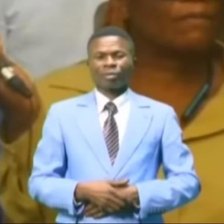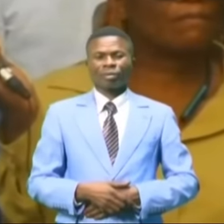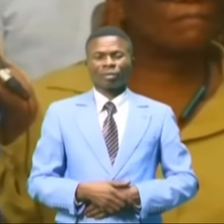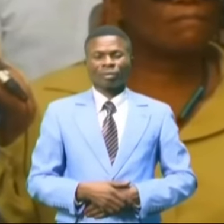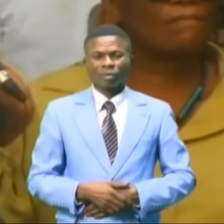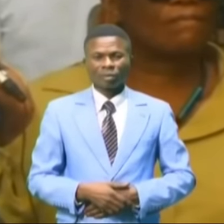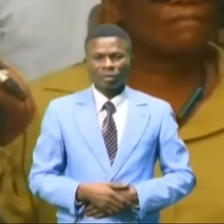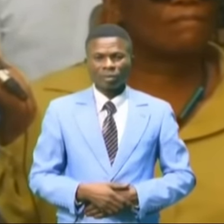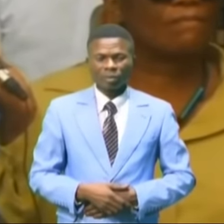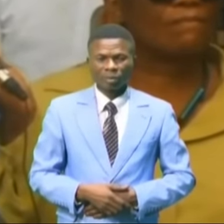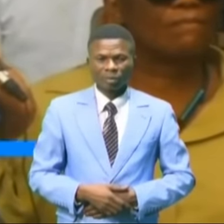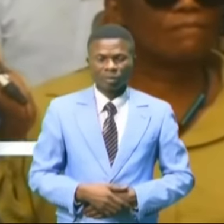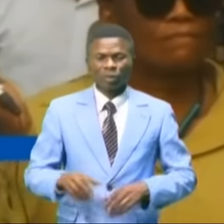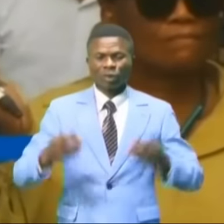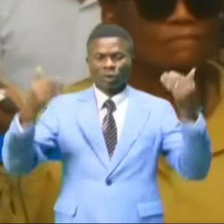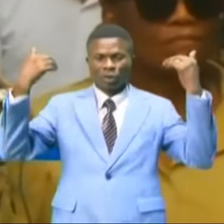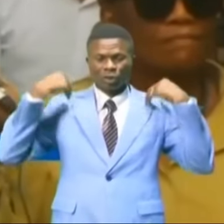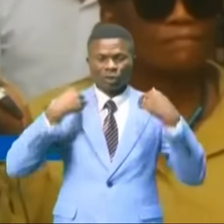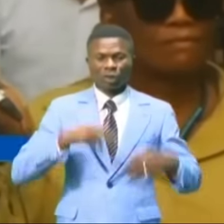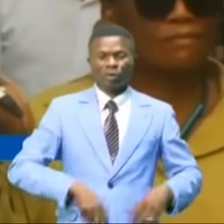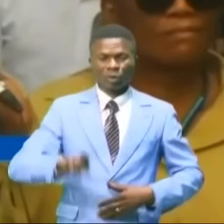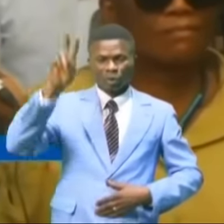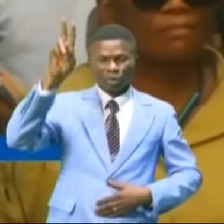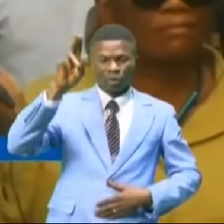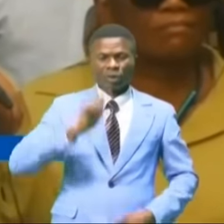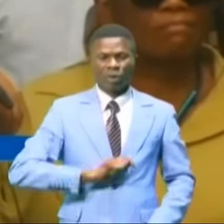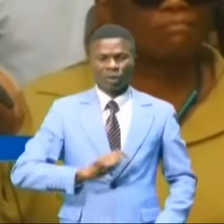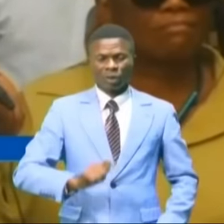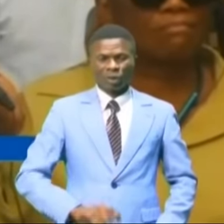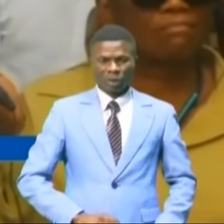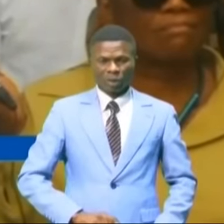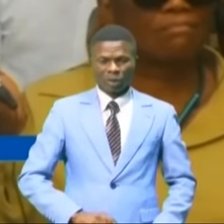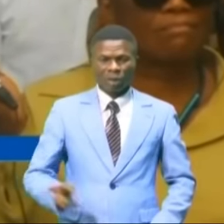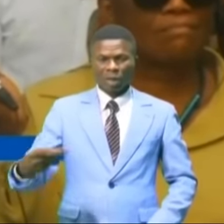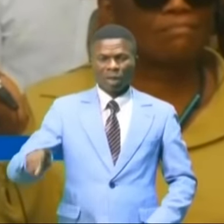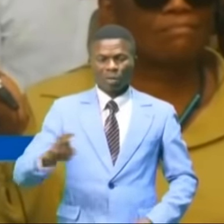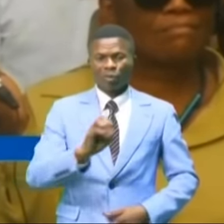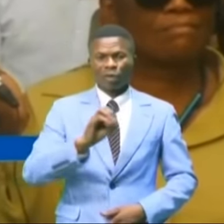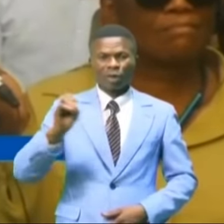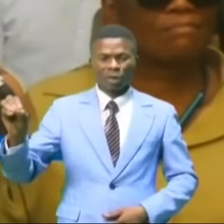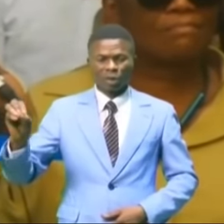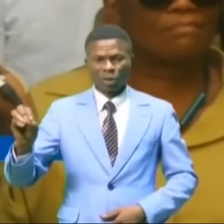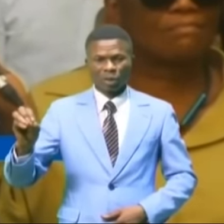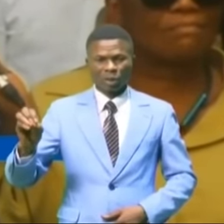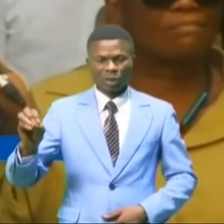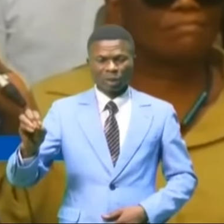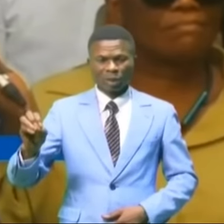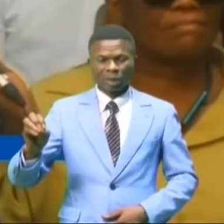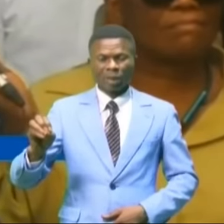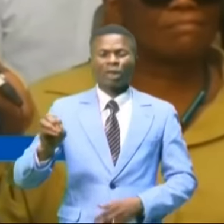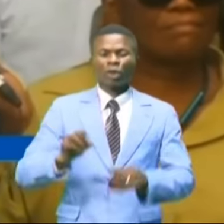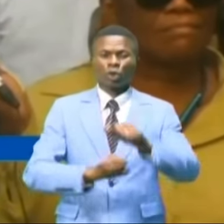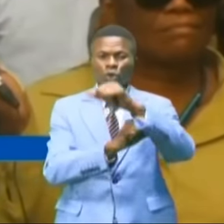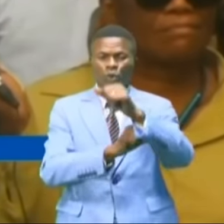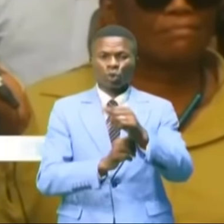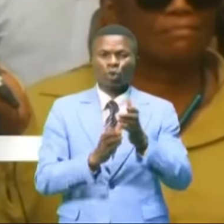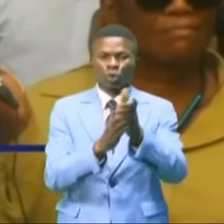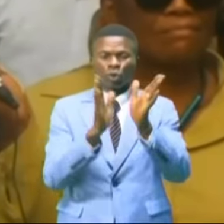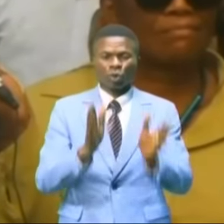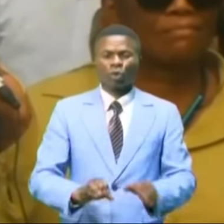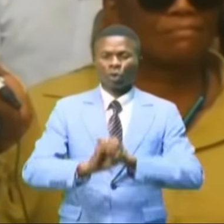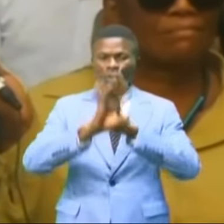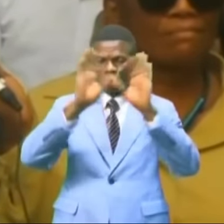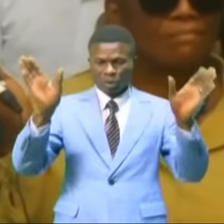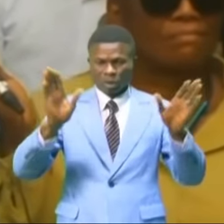Nous, cadres de l'UDPS Tshisekedi de la Grande Province Orientale, porte-étendard de leadership éclairé